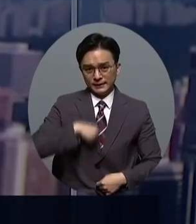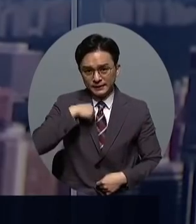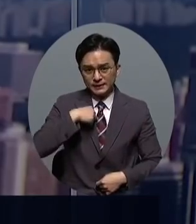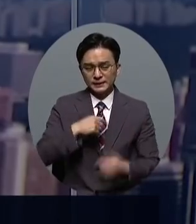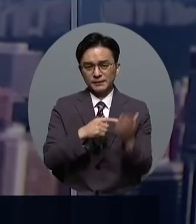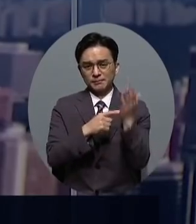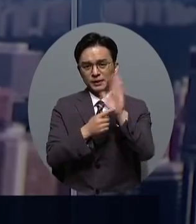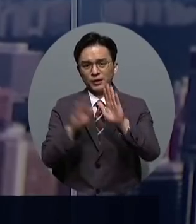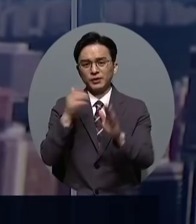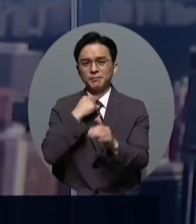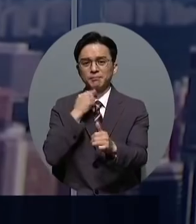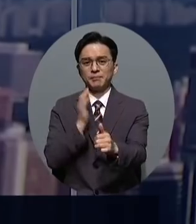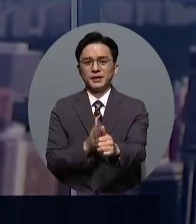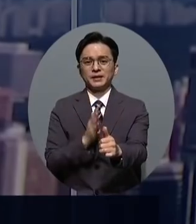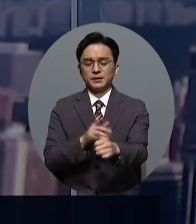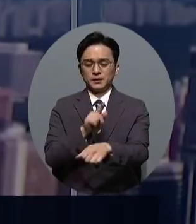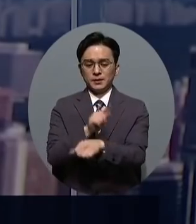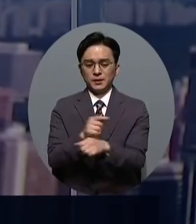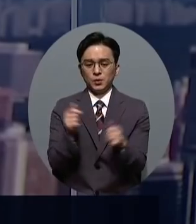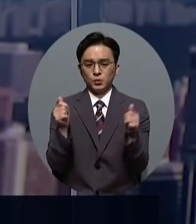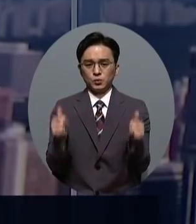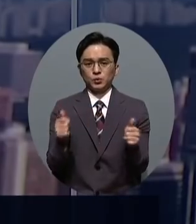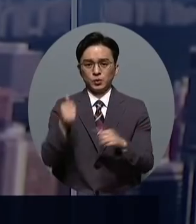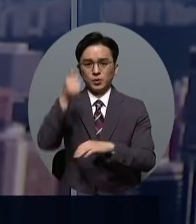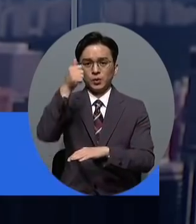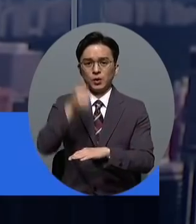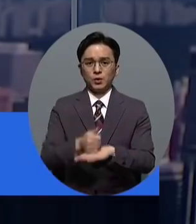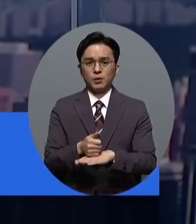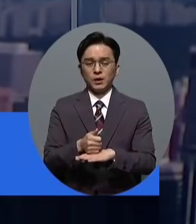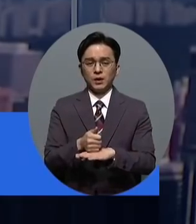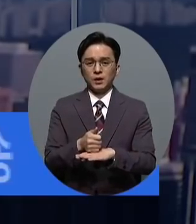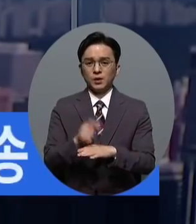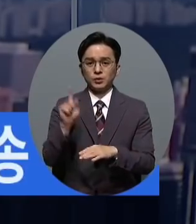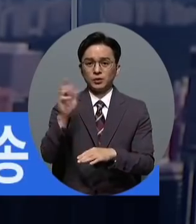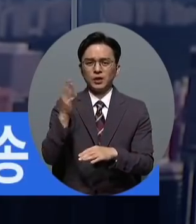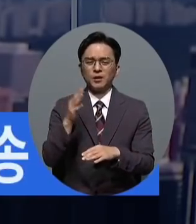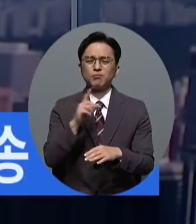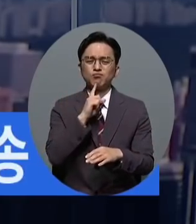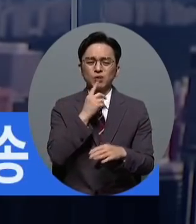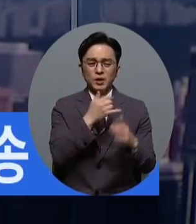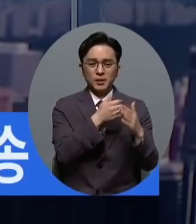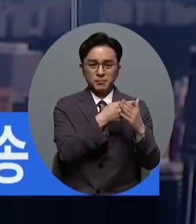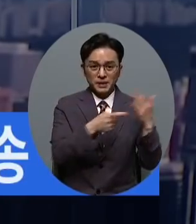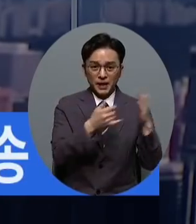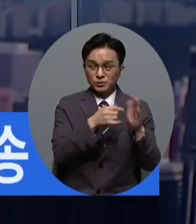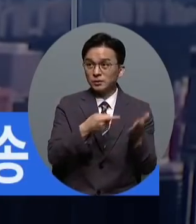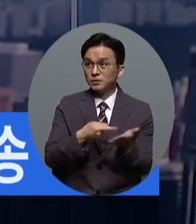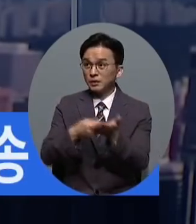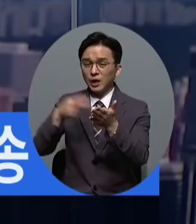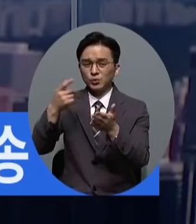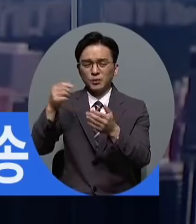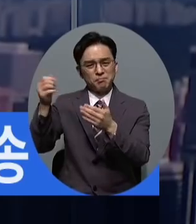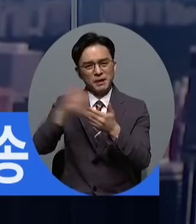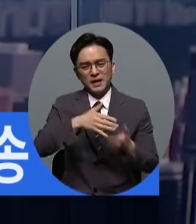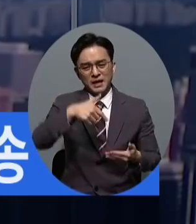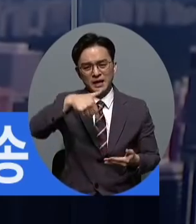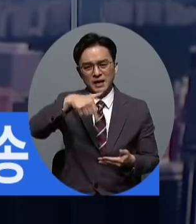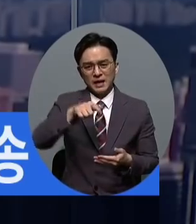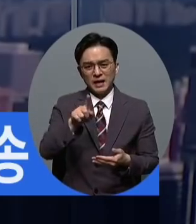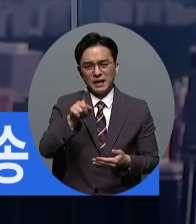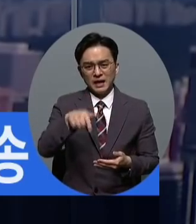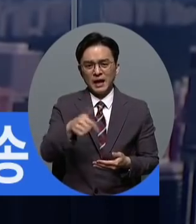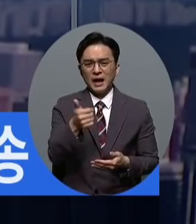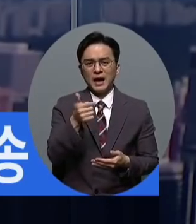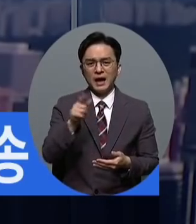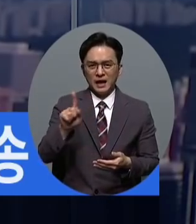그래서 행정소송에서 어떤 결정을 내릴지는 제가 볼 때는 각하나 기각이 될 가능성이 크다고 보여지는데 어찌됐든 어떤 결정이 내려질지